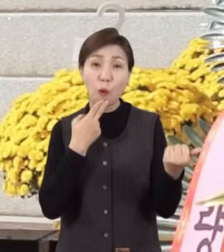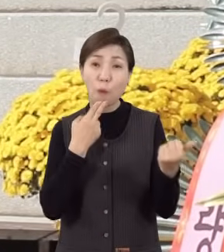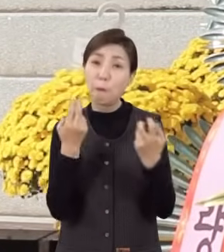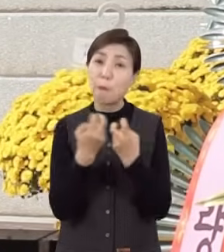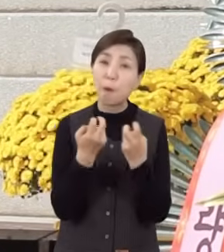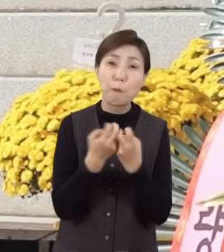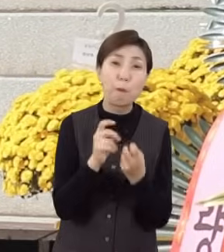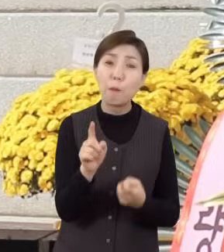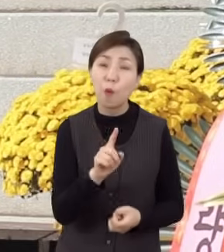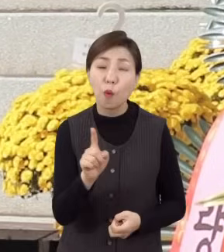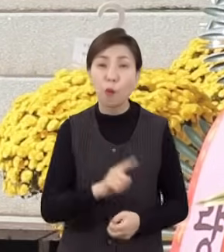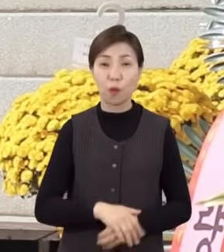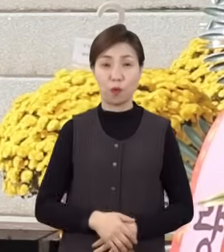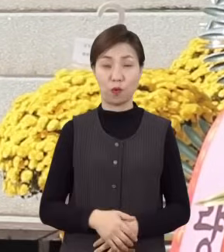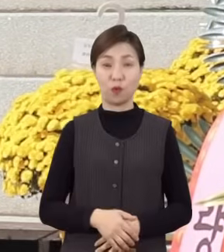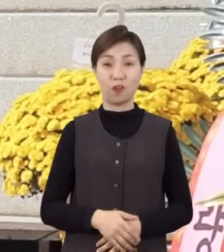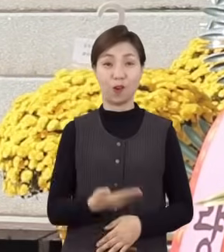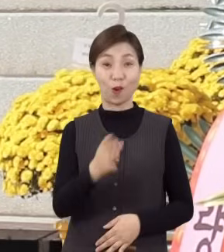있는 방법은 없겠습니까?